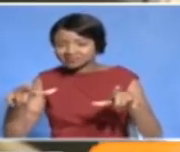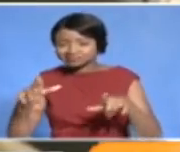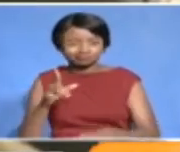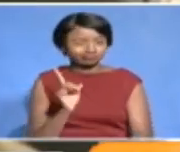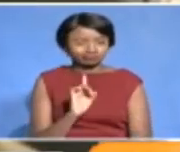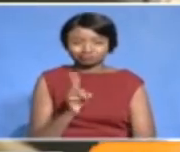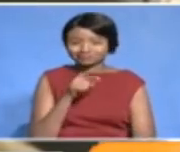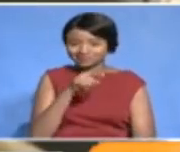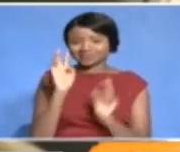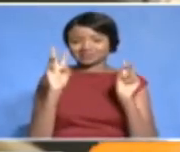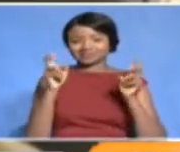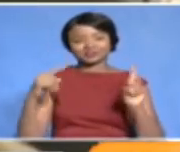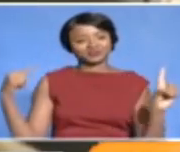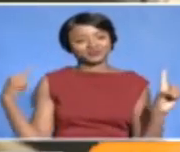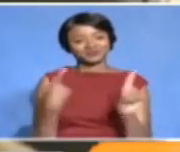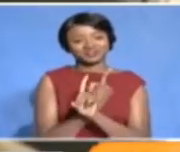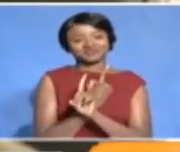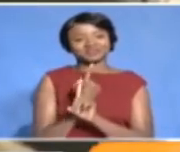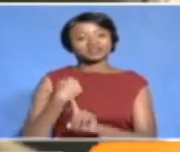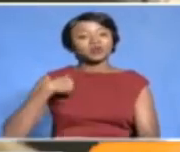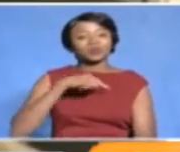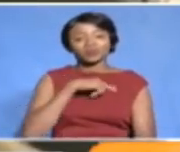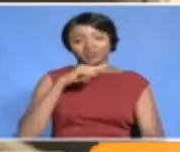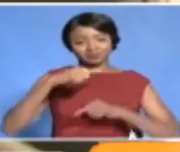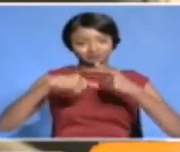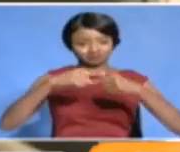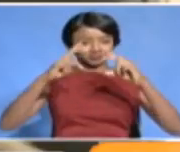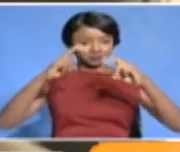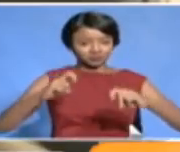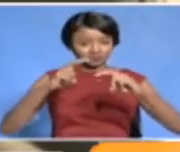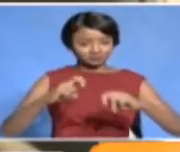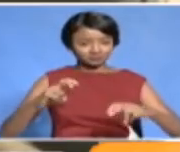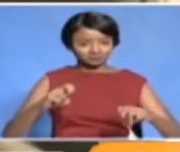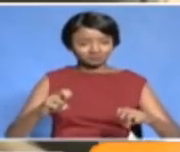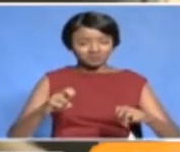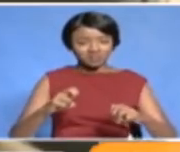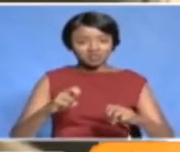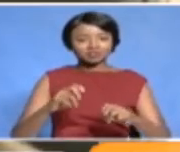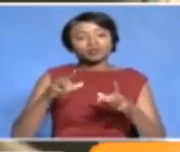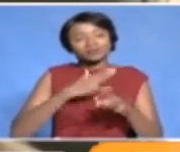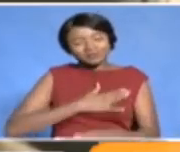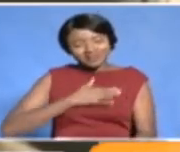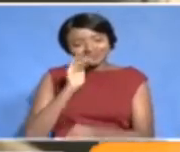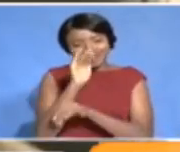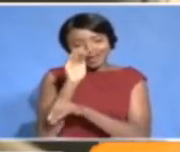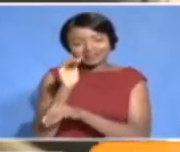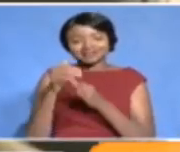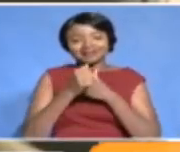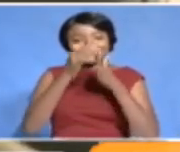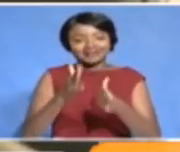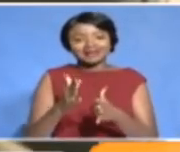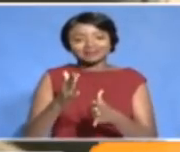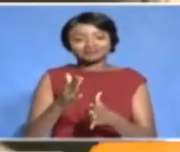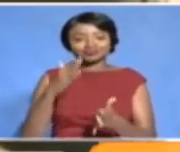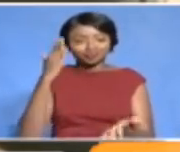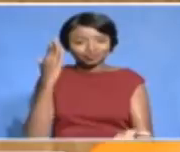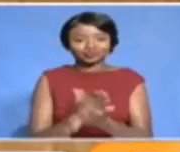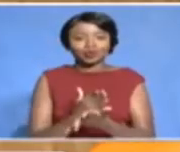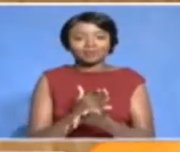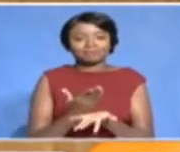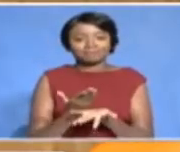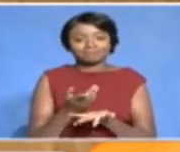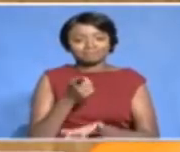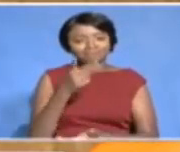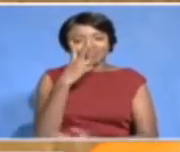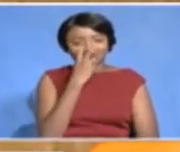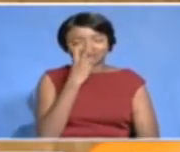issue nyingine ambayo bado tunaendeleza uchunguzi. Kwa hivyo viongozi waache hiyo speculations.